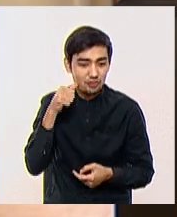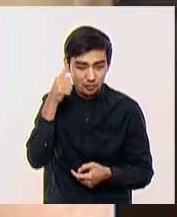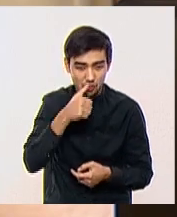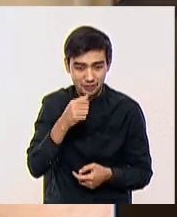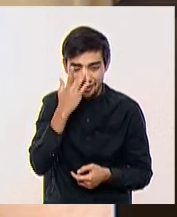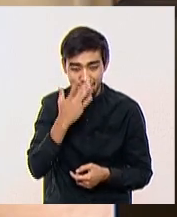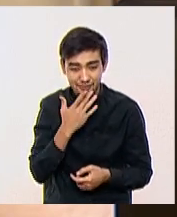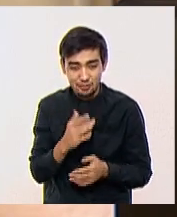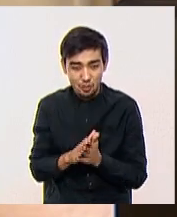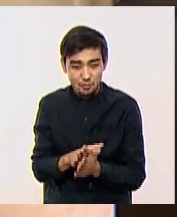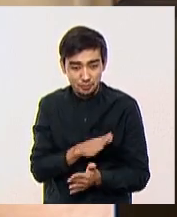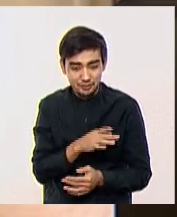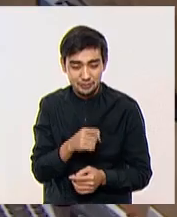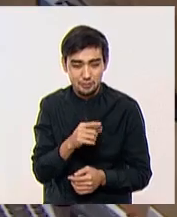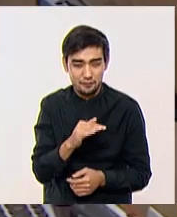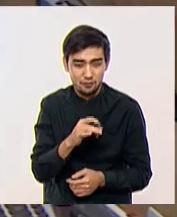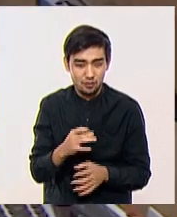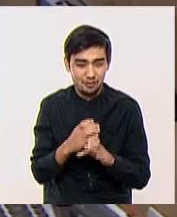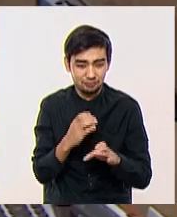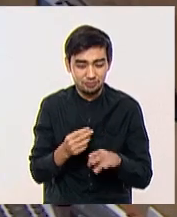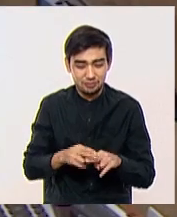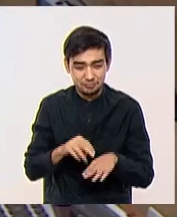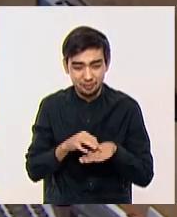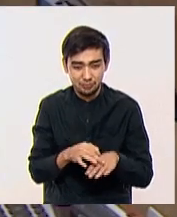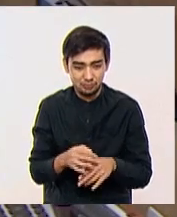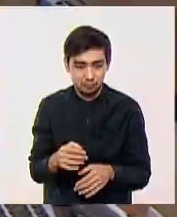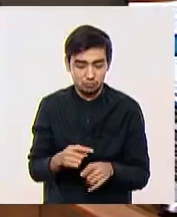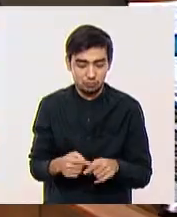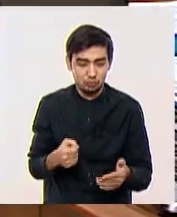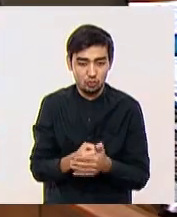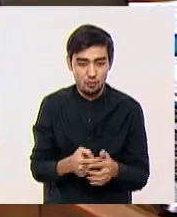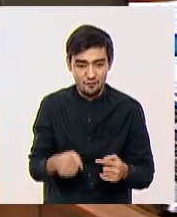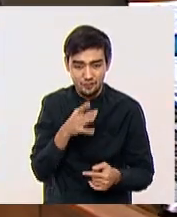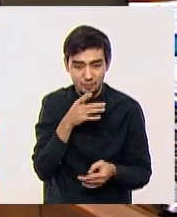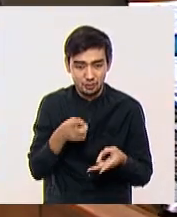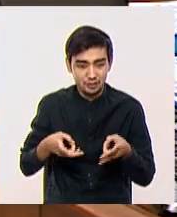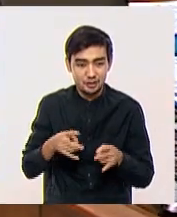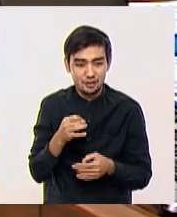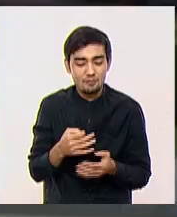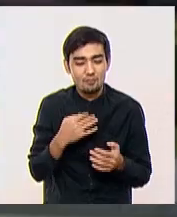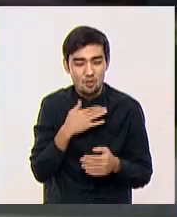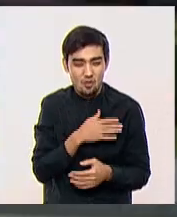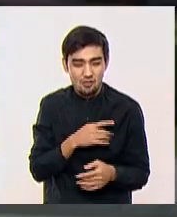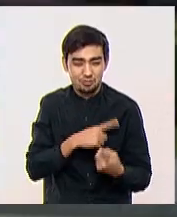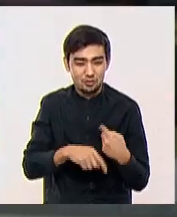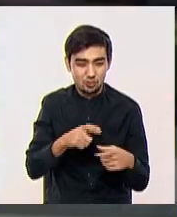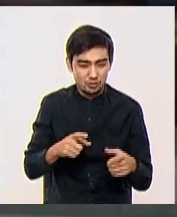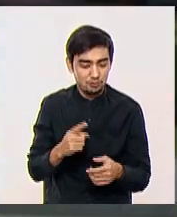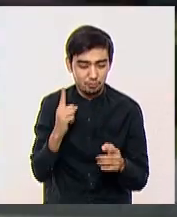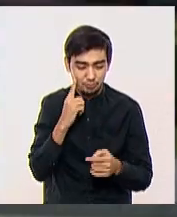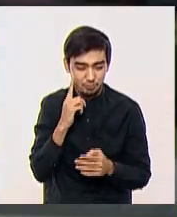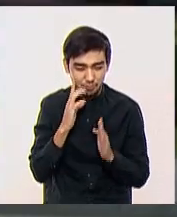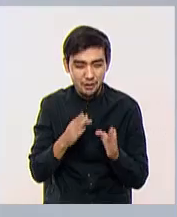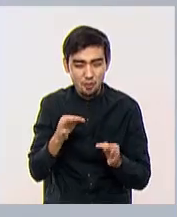ВОЗ, точнее фуры, и ныне там. Депутат напомнила, что многие предприятия несут прямые убытки, связанные со